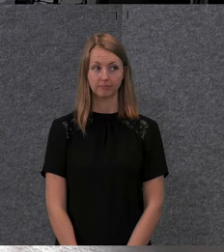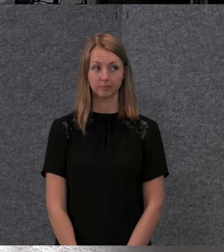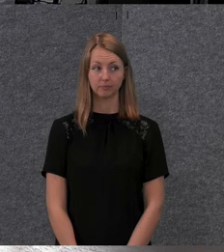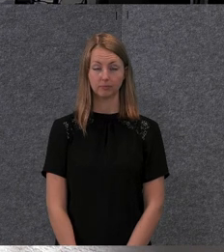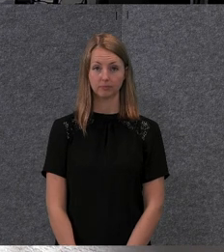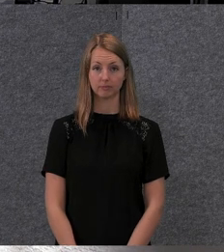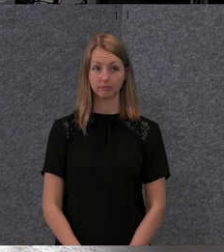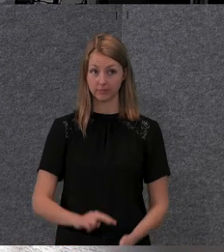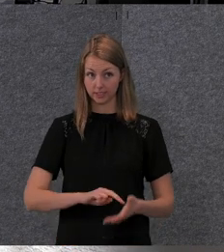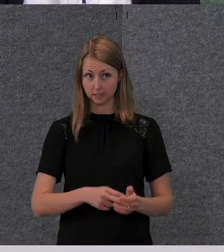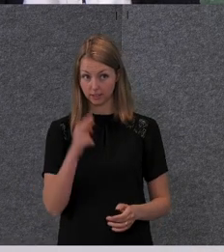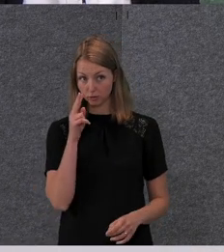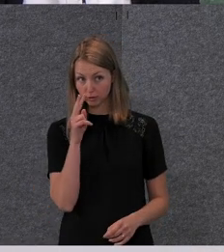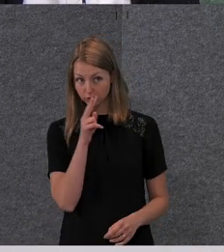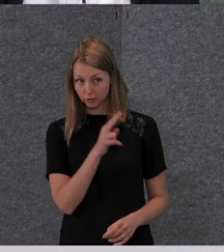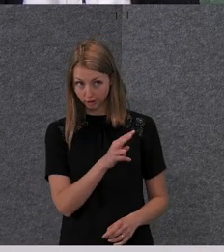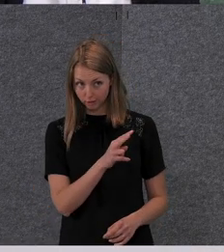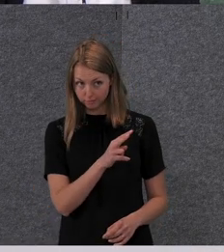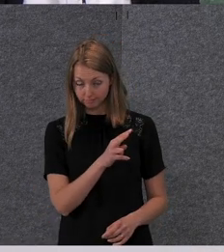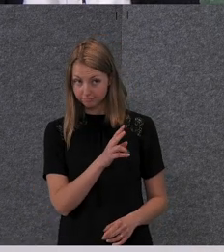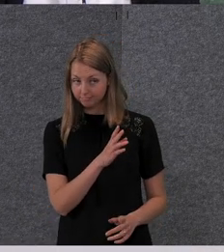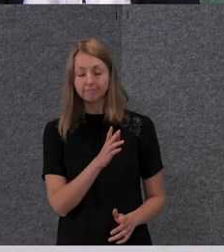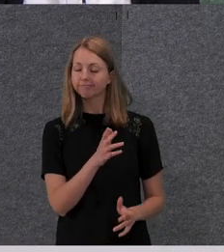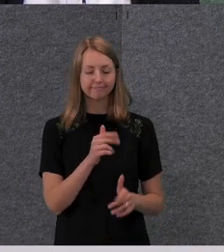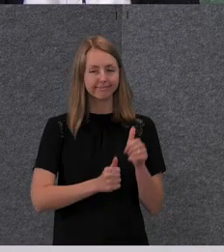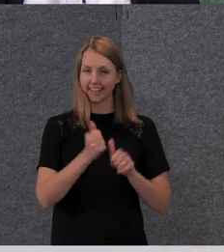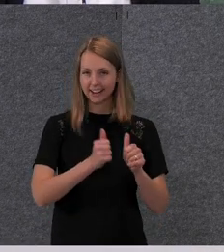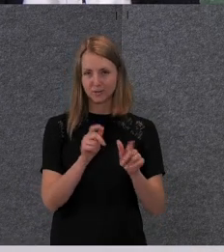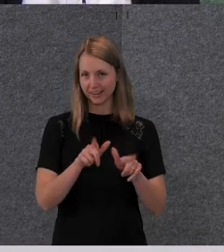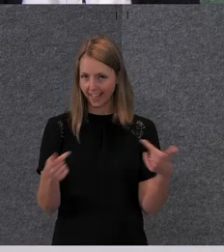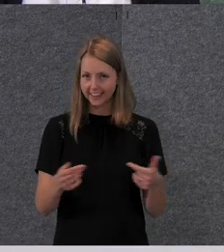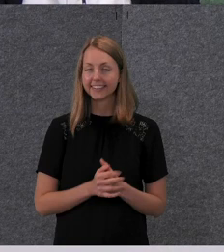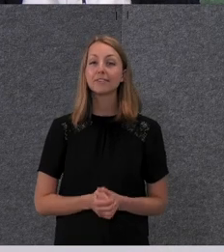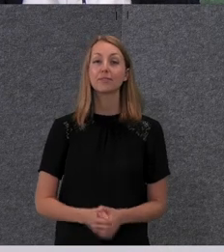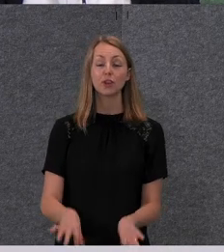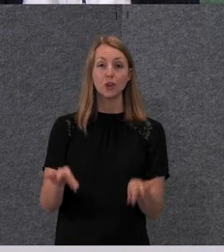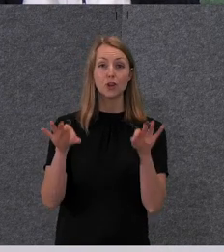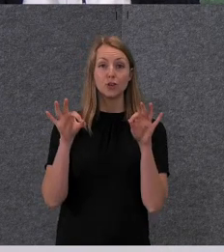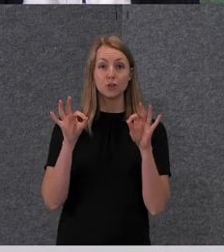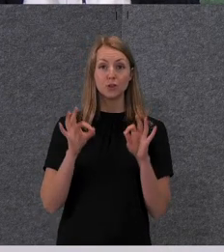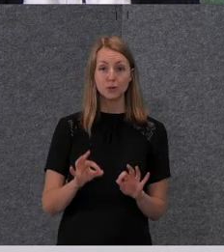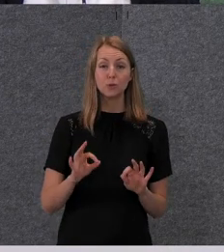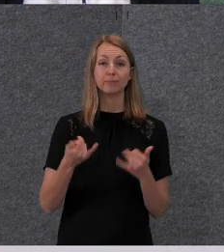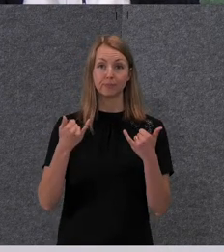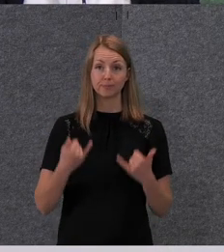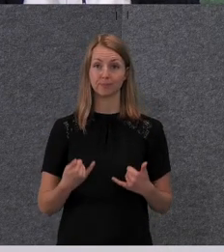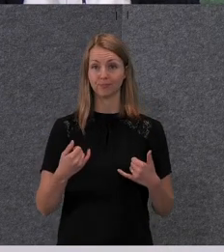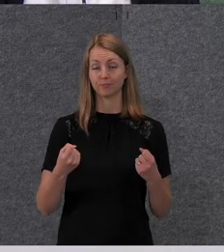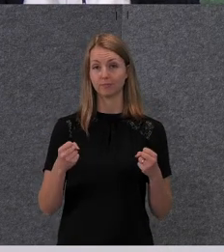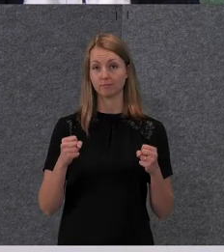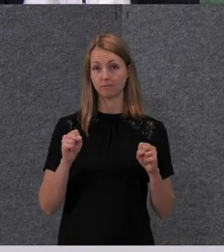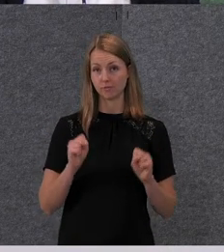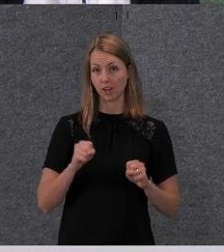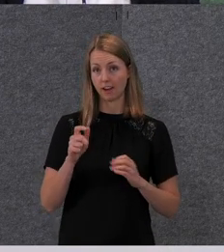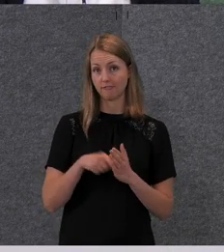Kurzer Blick zur Technik. Es gibt keine Kandidaturen, sodass wir jetzt auch schon direkt